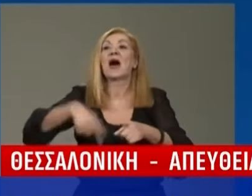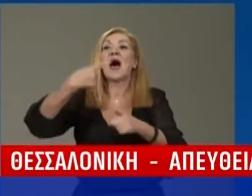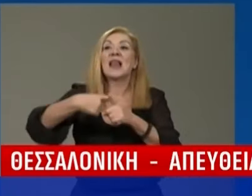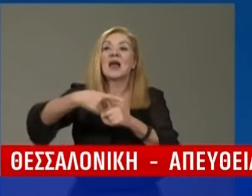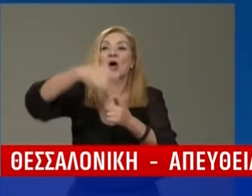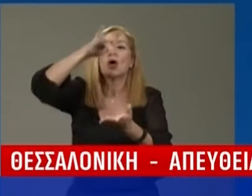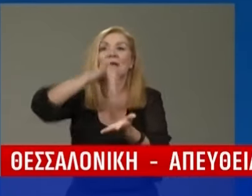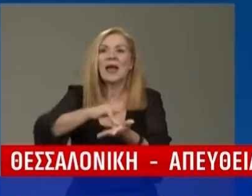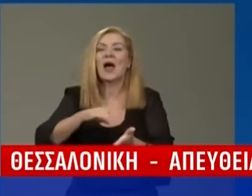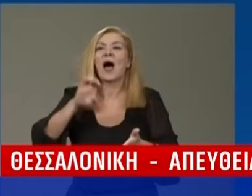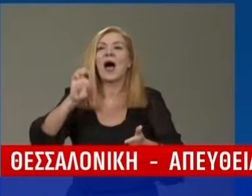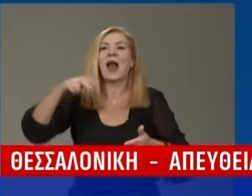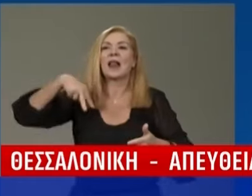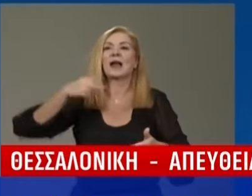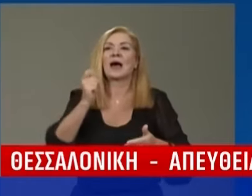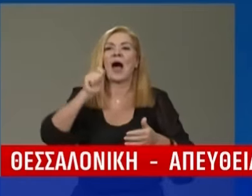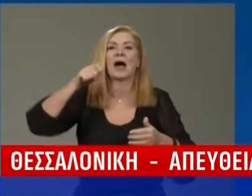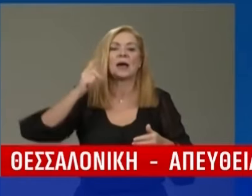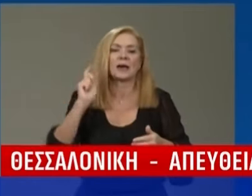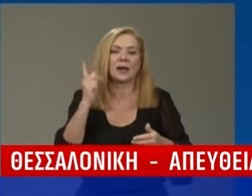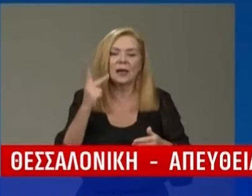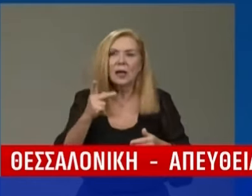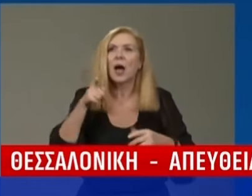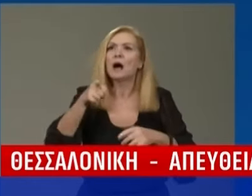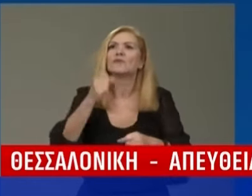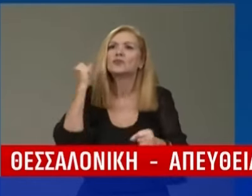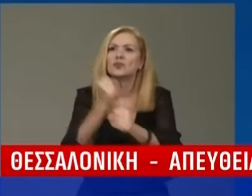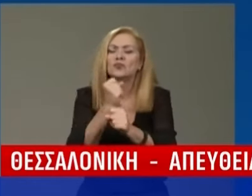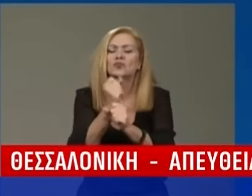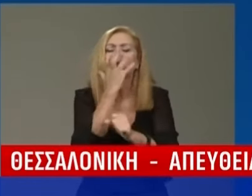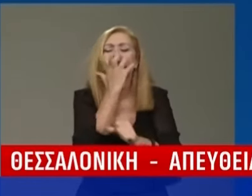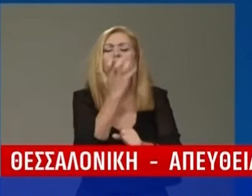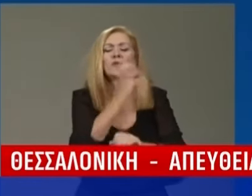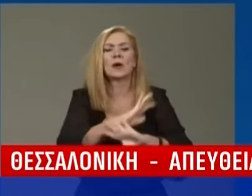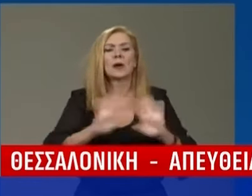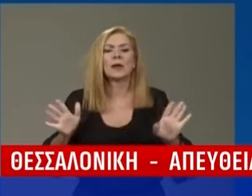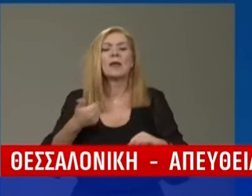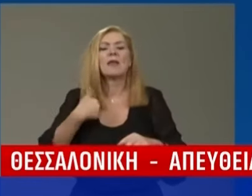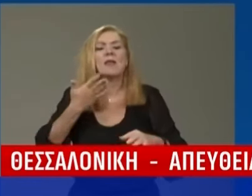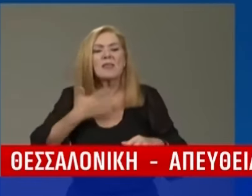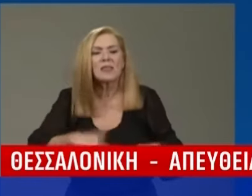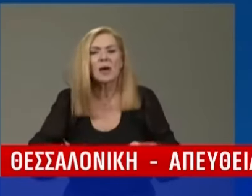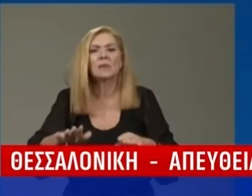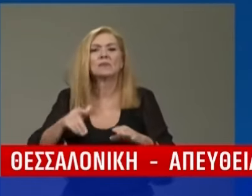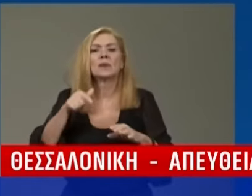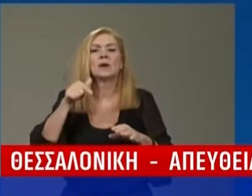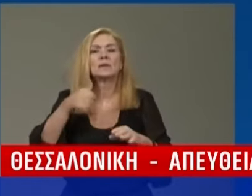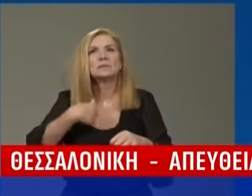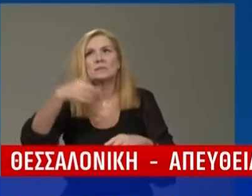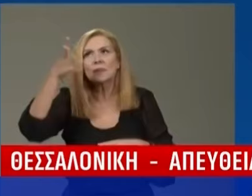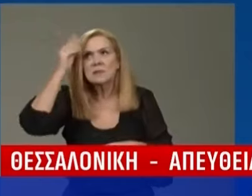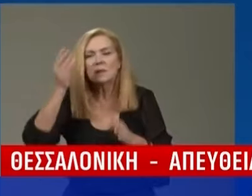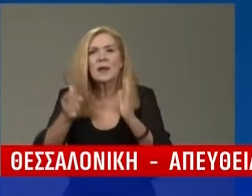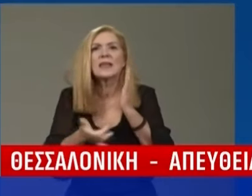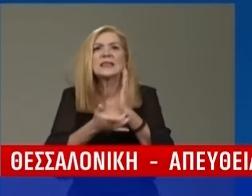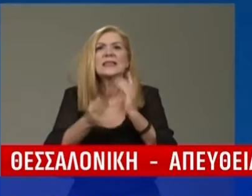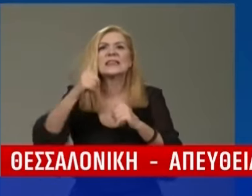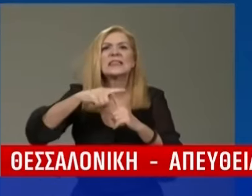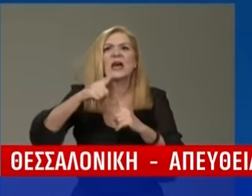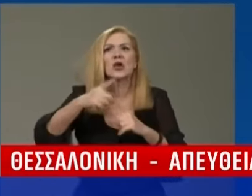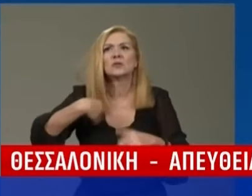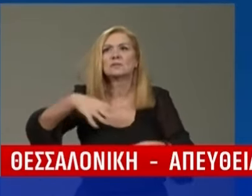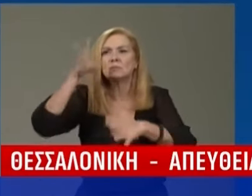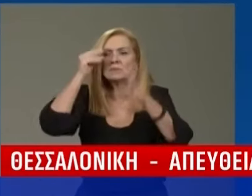Καινοτομίας, το ΕΛΚΑΚ, ξεκινάει και κάνει μια πολύ σοβαρή δουλειά για να μπορέσουμε να αναπτύξουμε εγχώρια τεχνογνωσία. Μπορούμε, παραδείγματος χάρη,